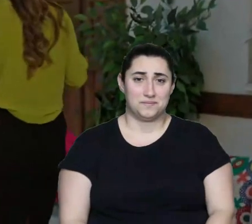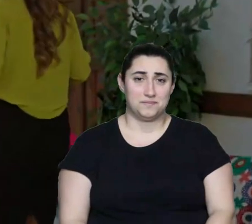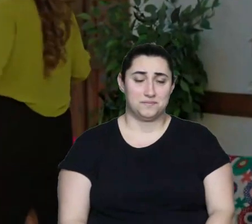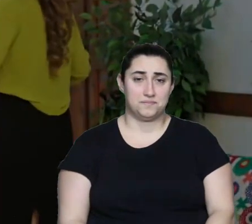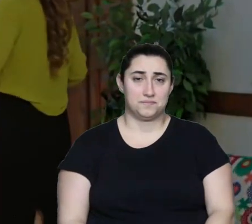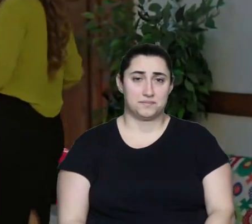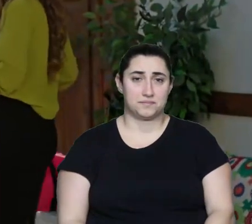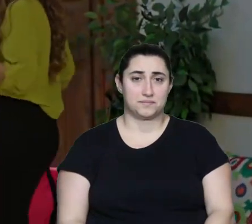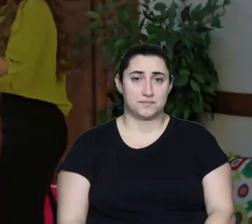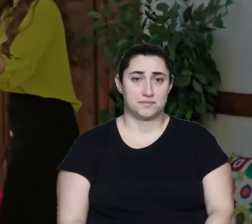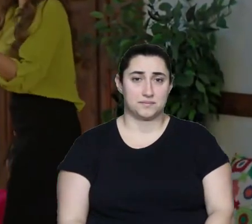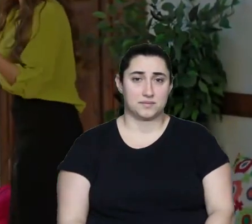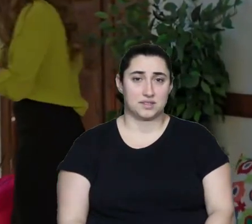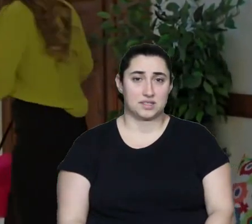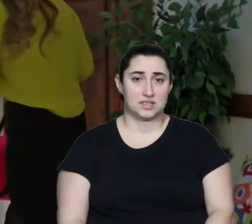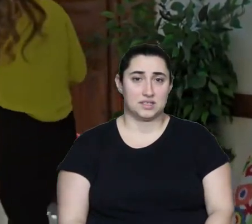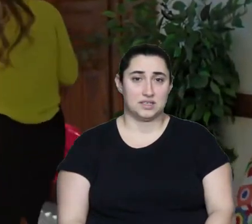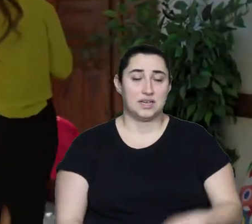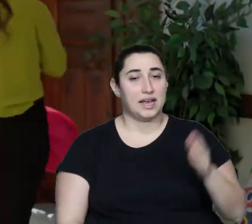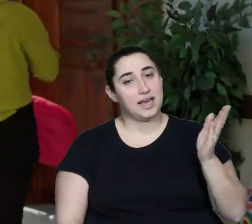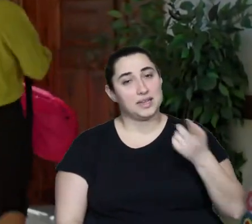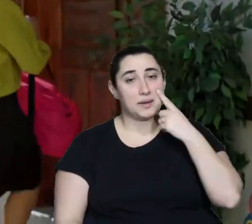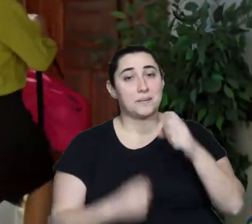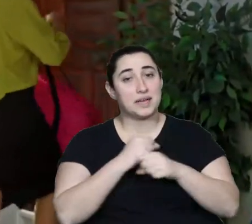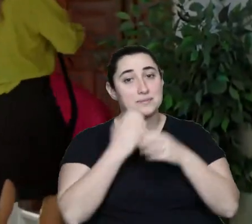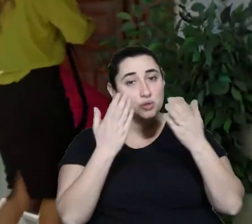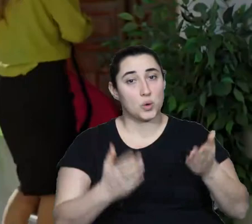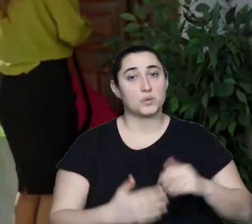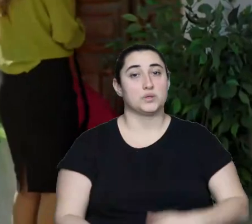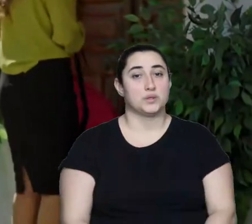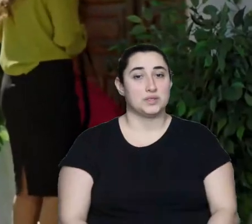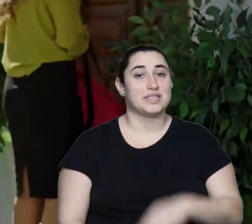Burcu ve İbrahim bahçede. Doktor da gelmiş onlarla. Hadi bakalım, geçmişler olsun.